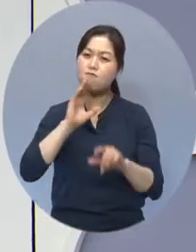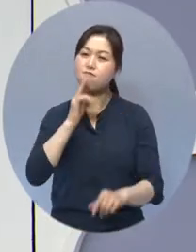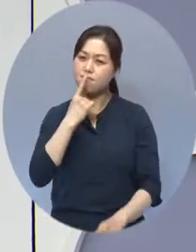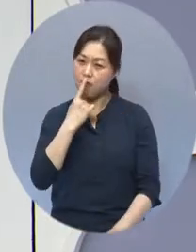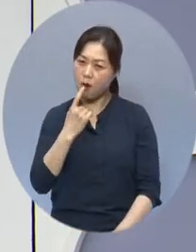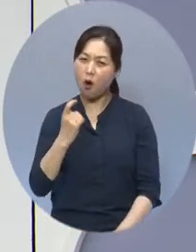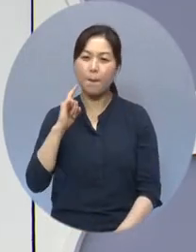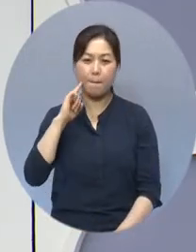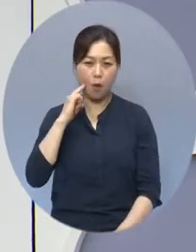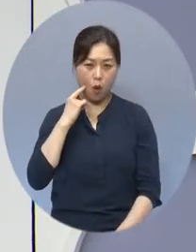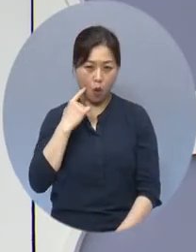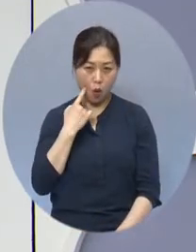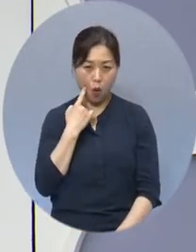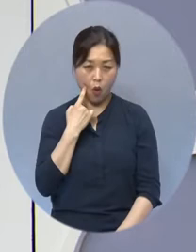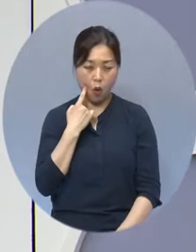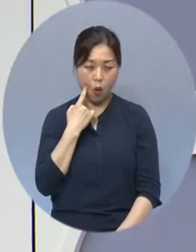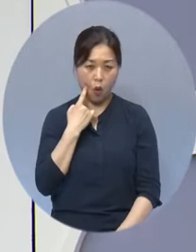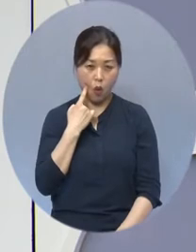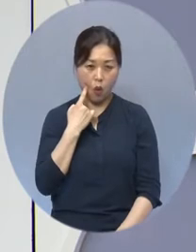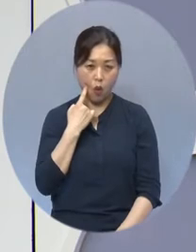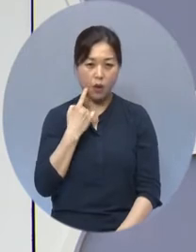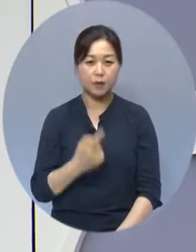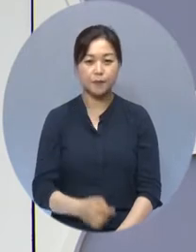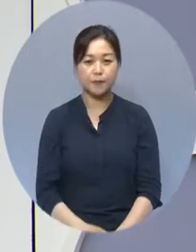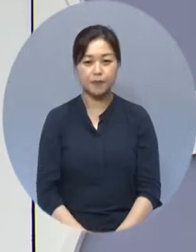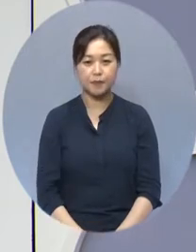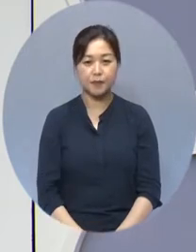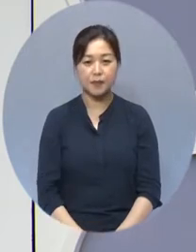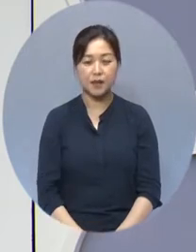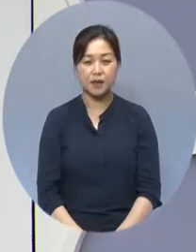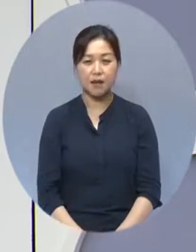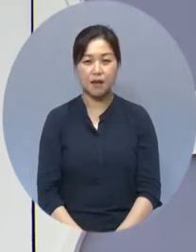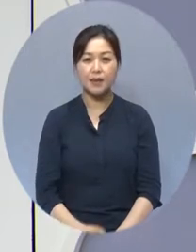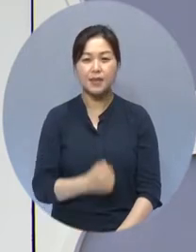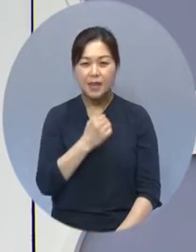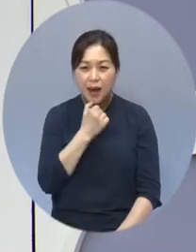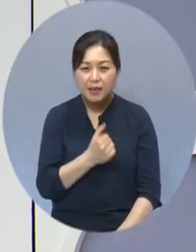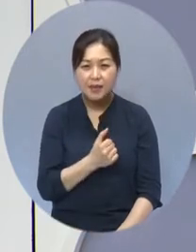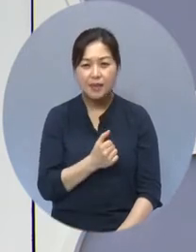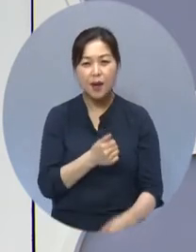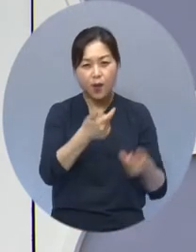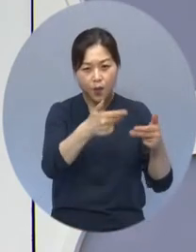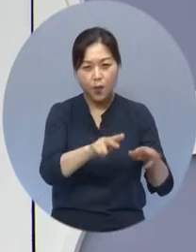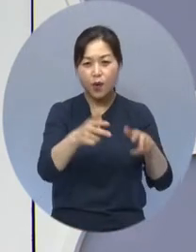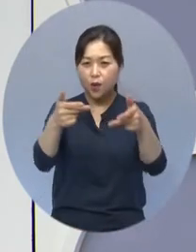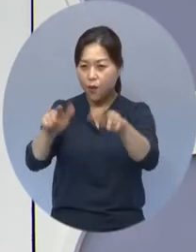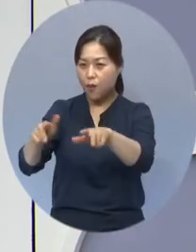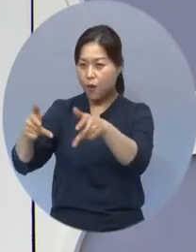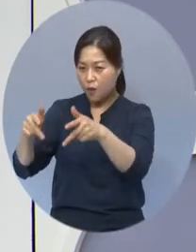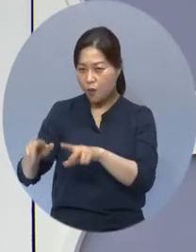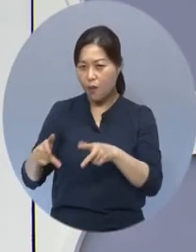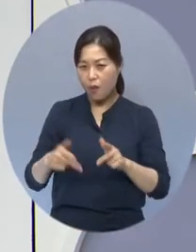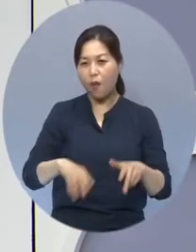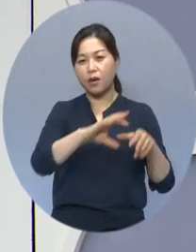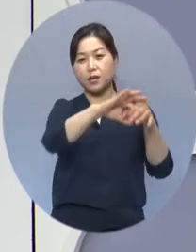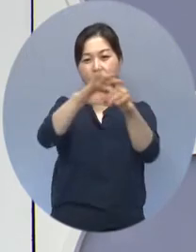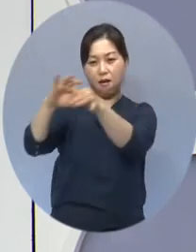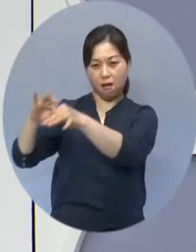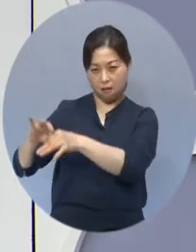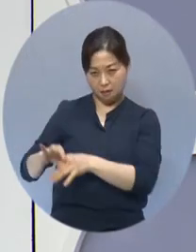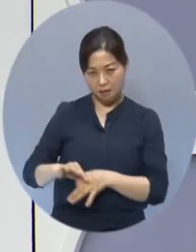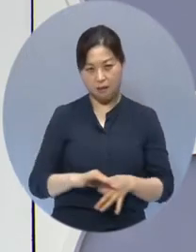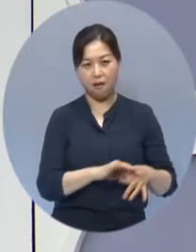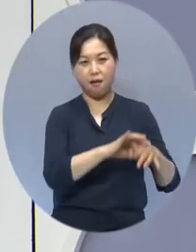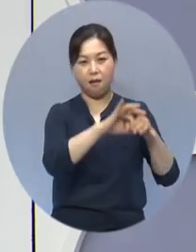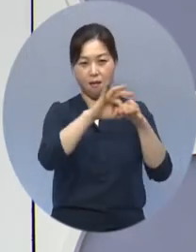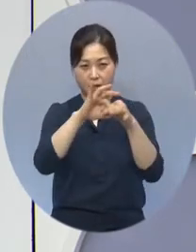네. 그래서 그런 조그만 공원들을 이렇게 벨트로 묶어서 연결해 놓은 것.